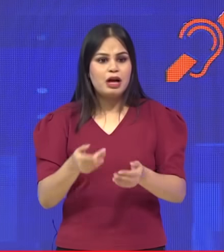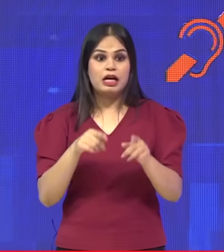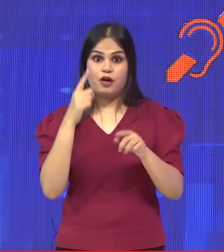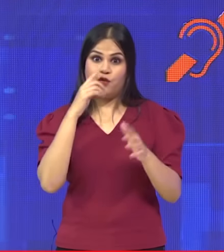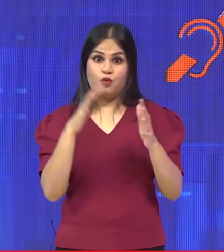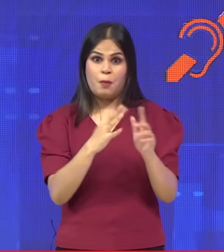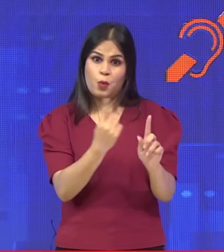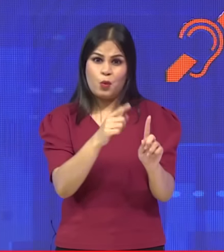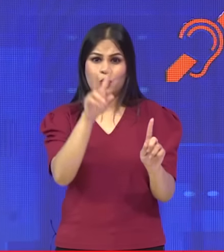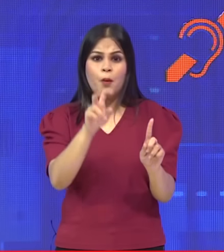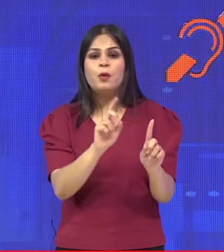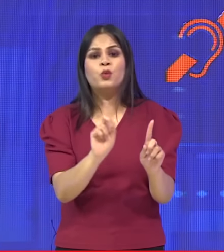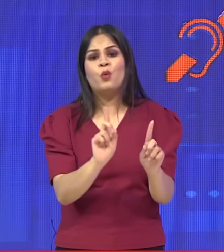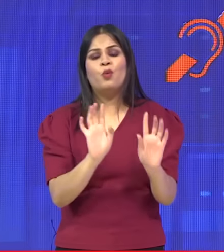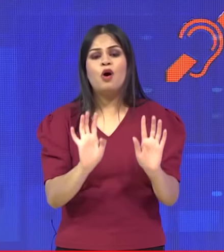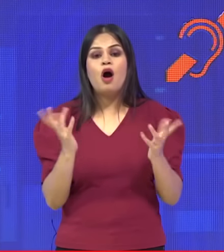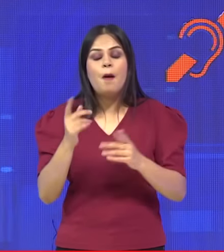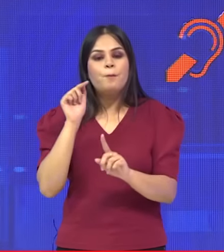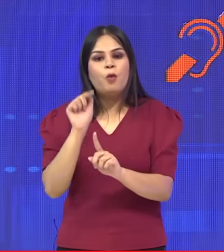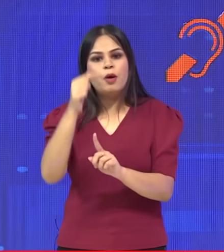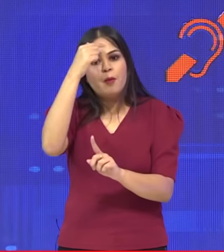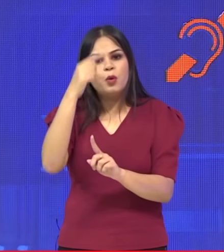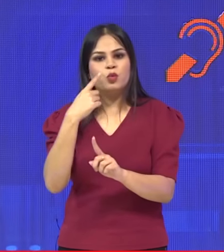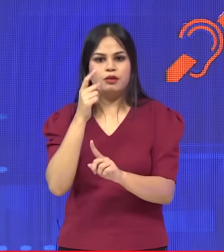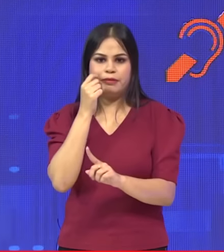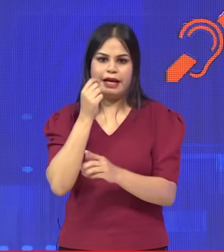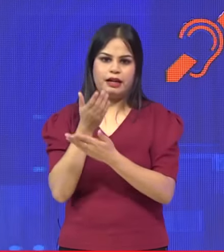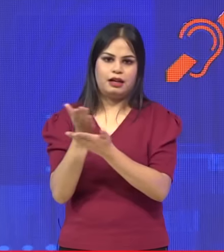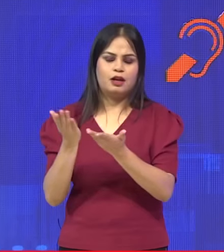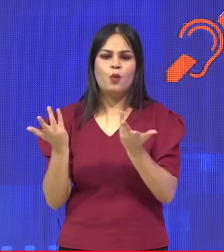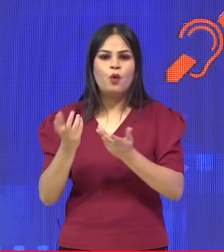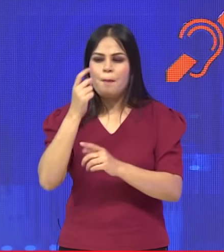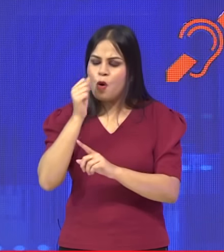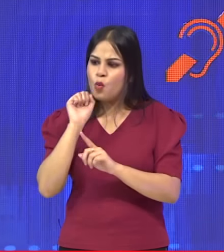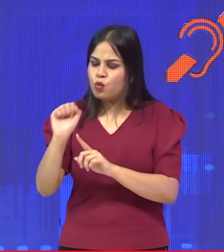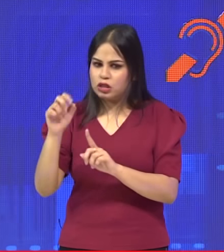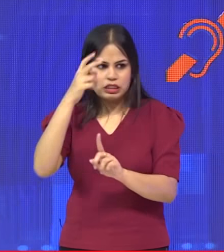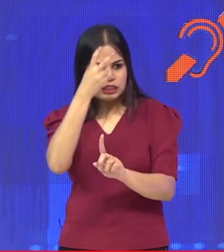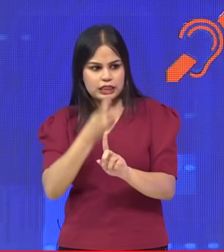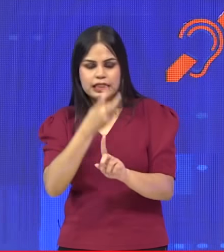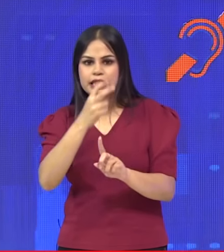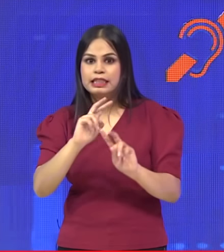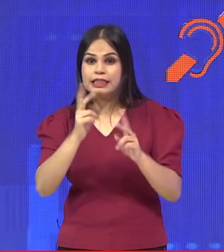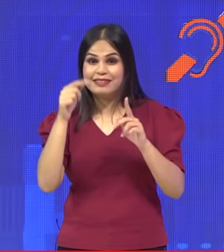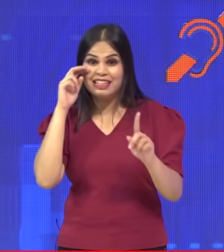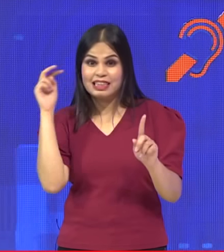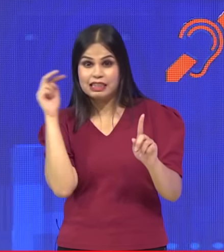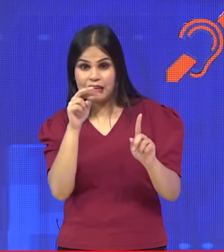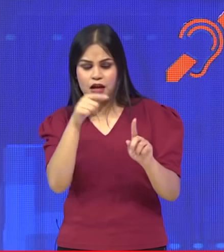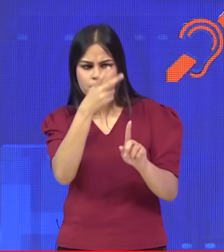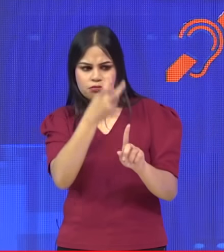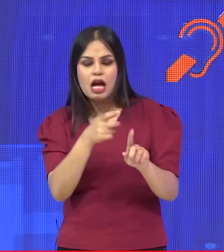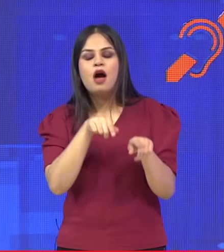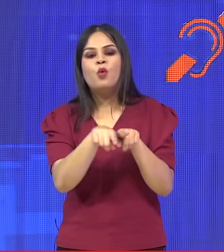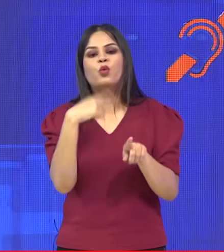नहीं है यह लड़कों का चक्कर है जी हिसाब से लड़के लड़कियों को देखते हैं यू नो आपकी